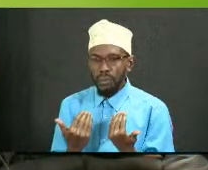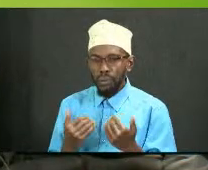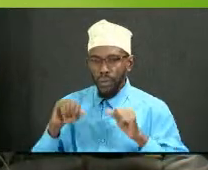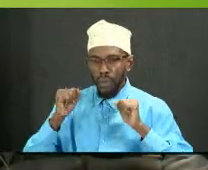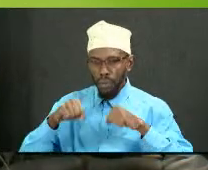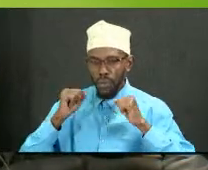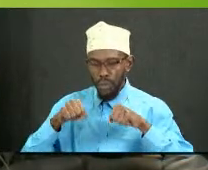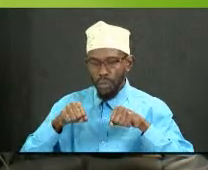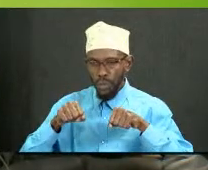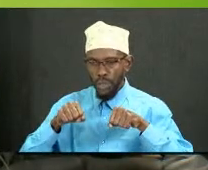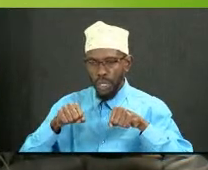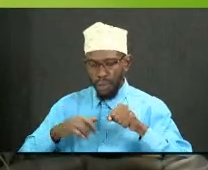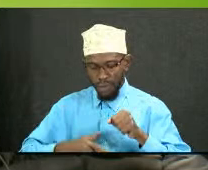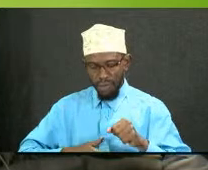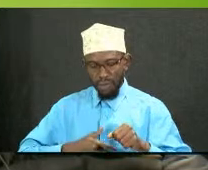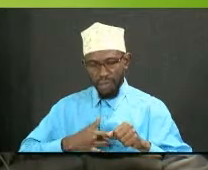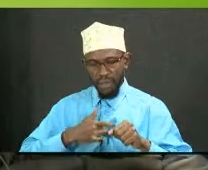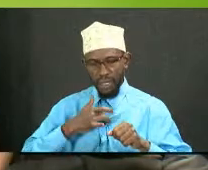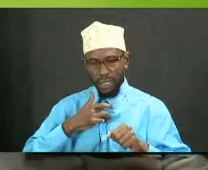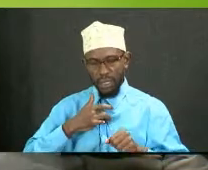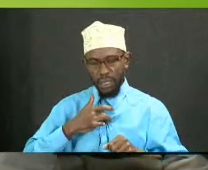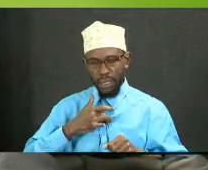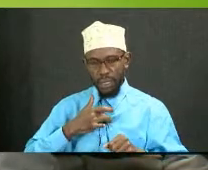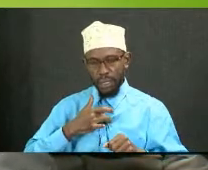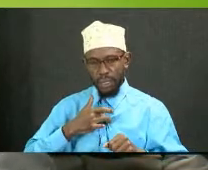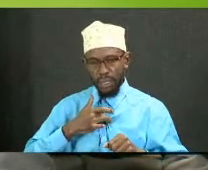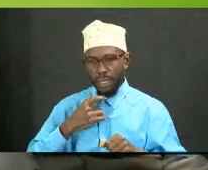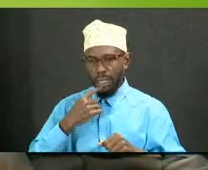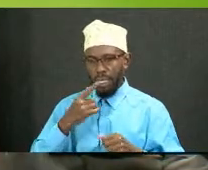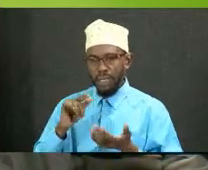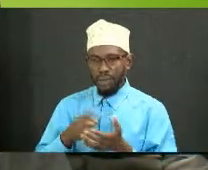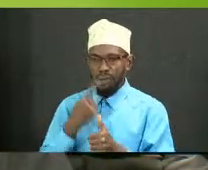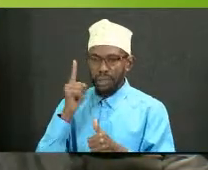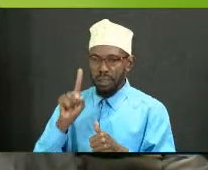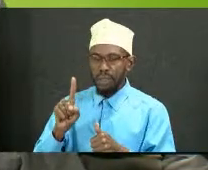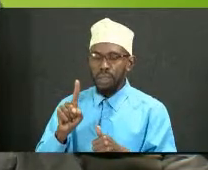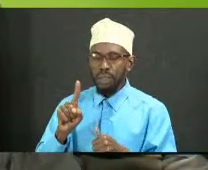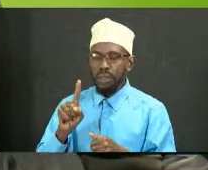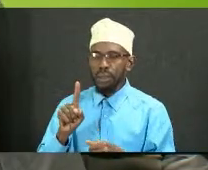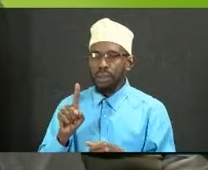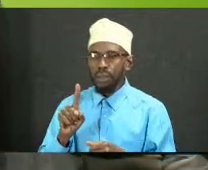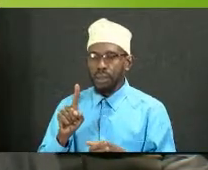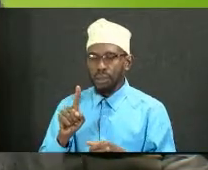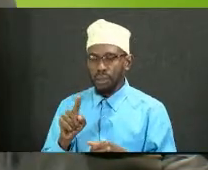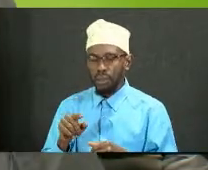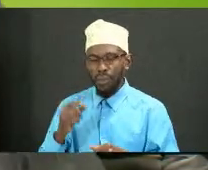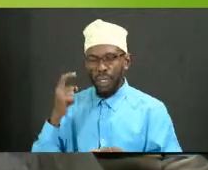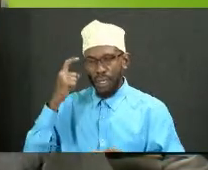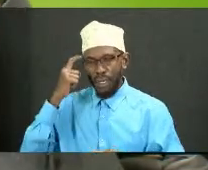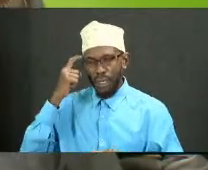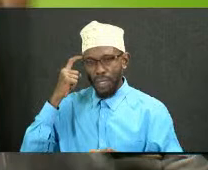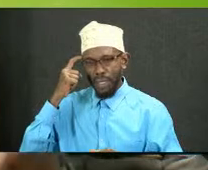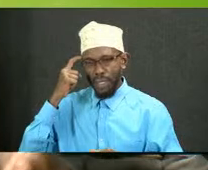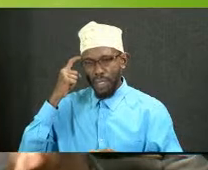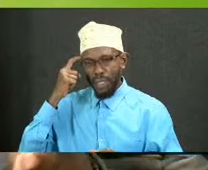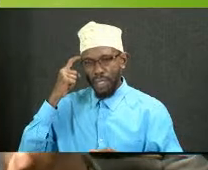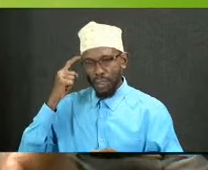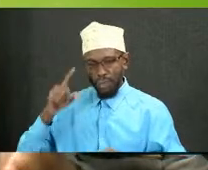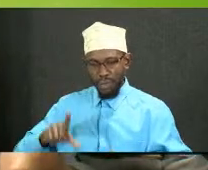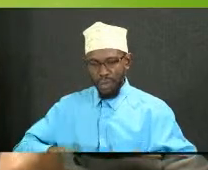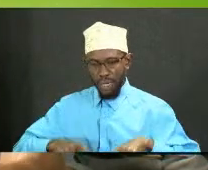una uwezo wa kuhimili hisia zako. Jinsi ulivyotuambia mara kwanza kuwa ni fikra, hisia